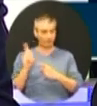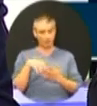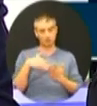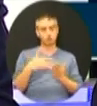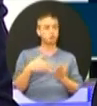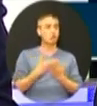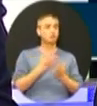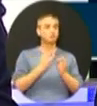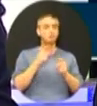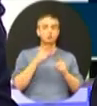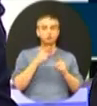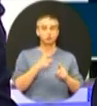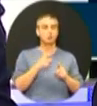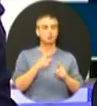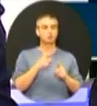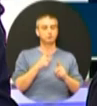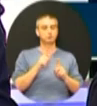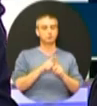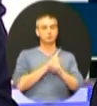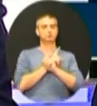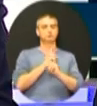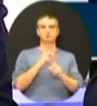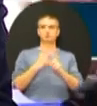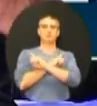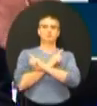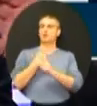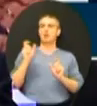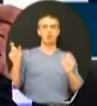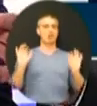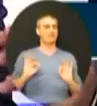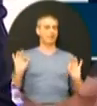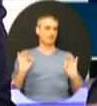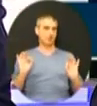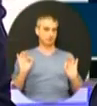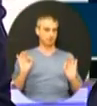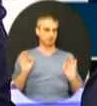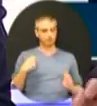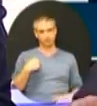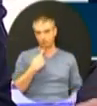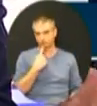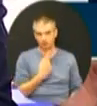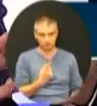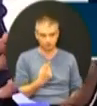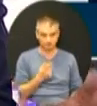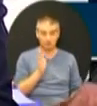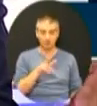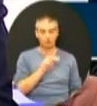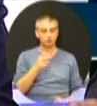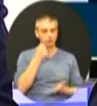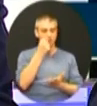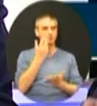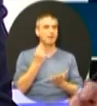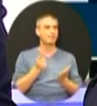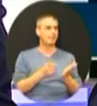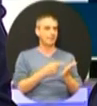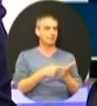יועץ משפטי שהוא בעצם מנטרל ואין לו מחוייבות לאף אחד ואני רוצה להגיד דבר נוסף בעניין הזה תראה גם בנושא תקציב הרבה